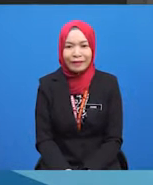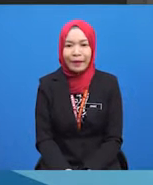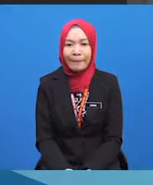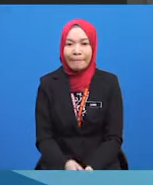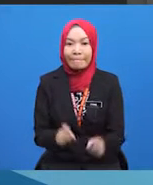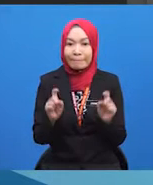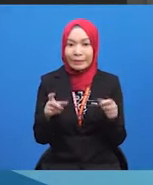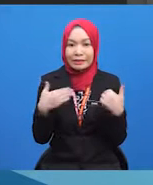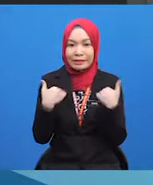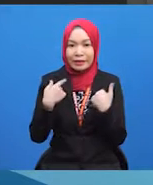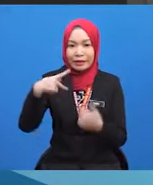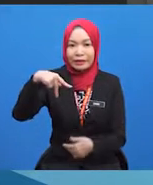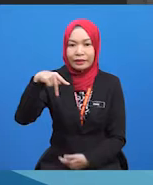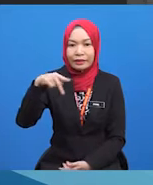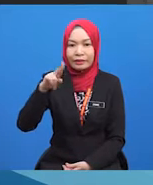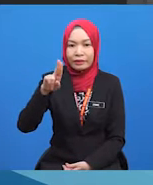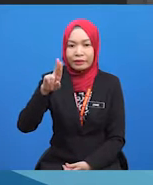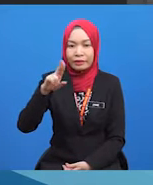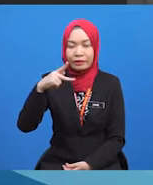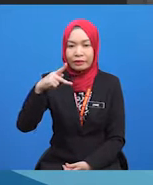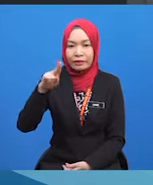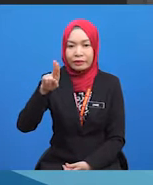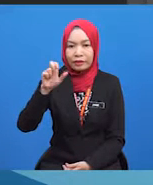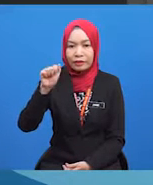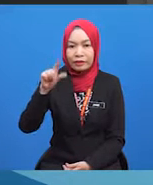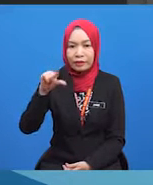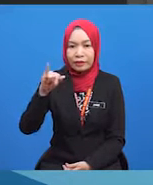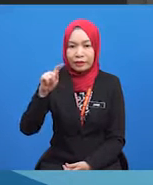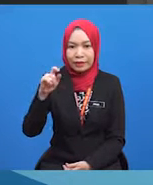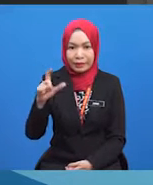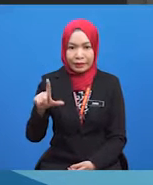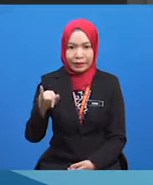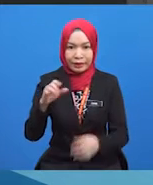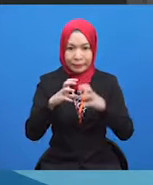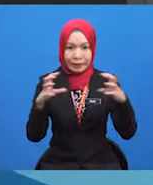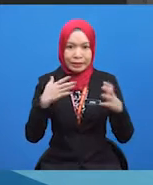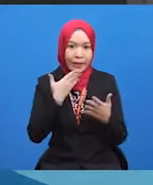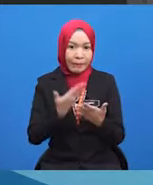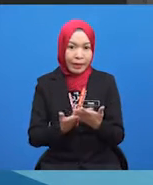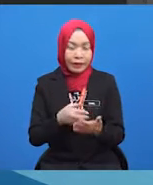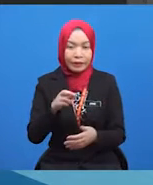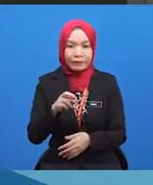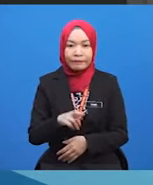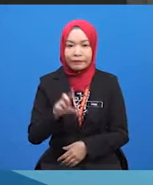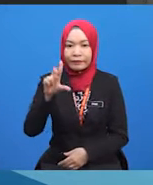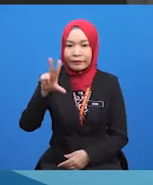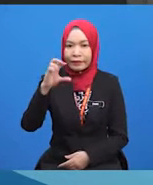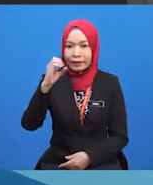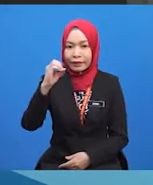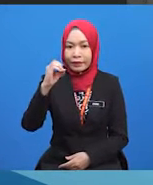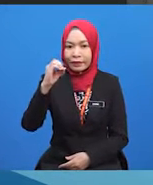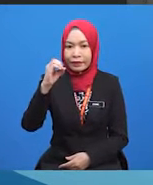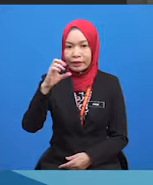Pastikan kualiti imej yang dipilih bersaiz besar dan resolusinya 300 piksel per